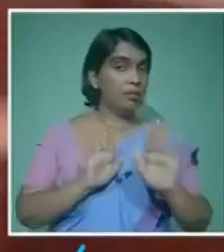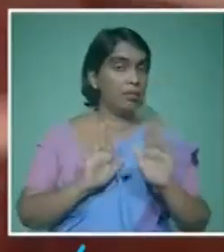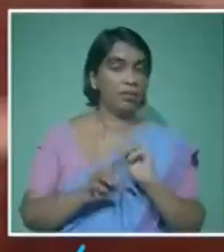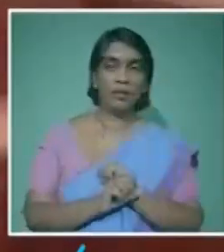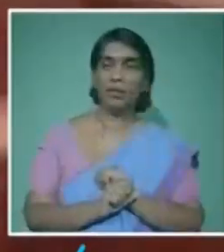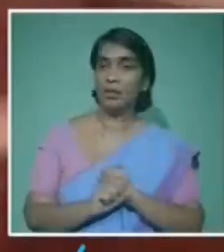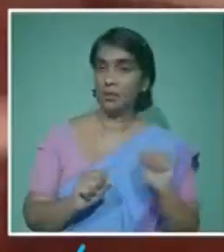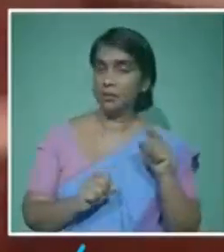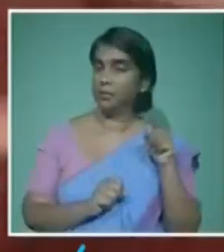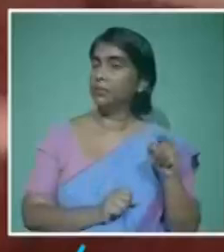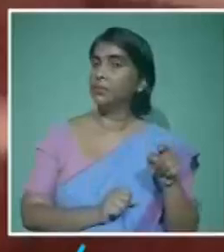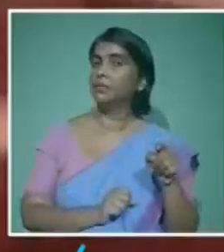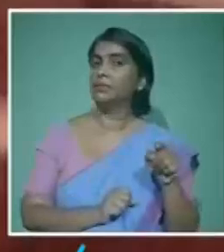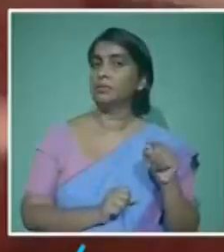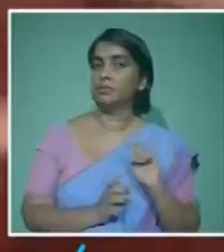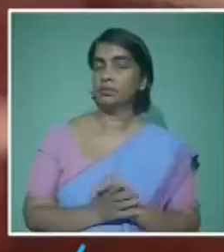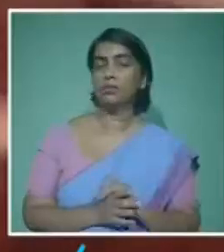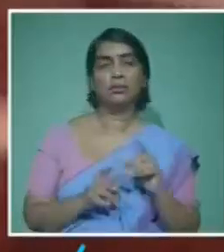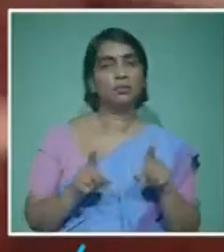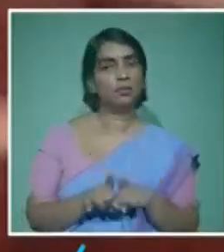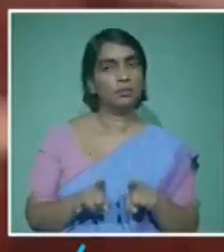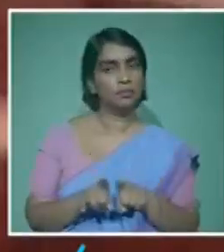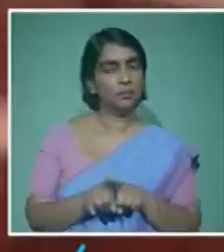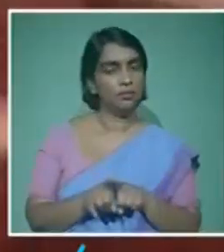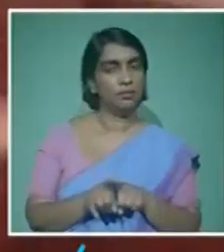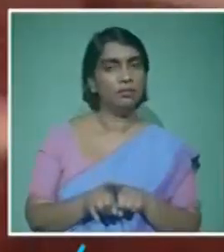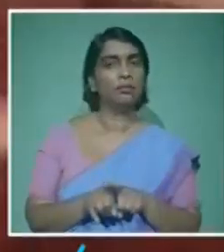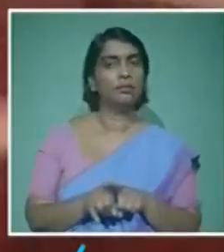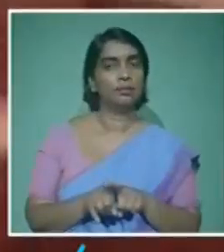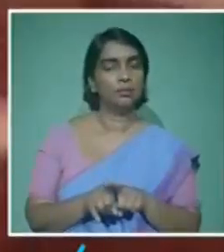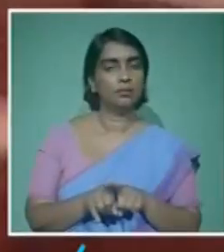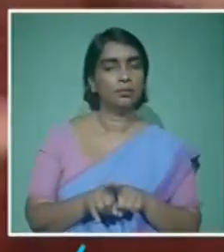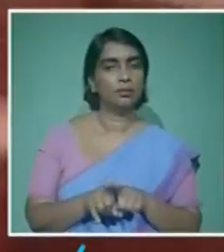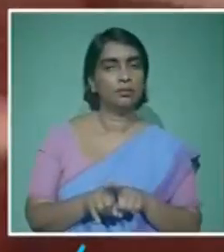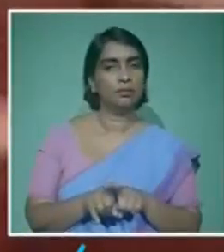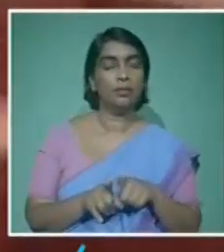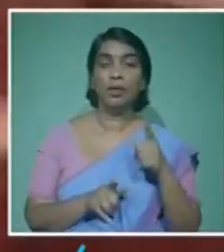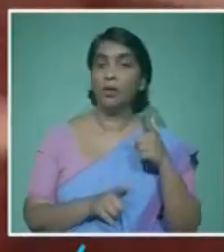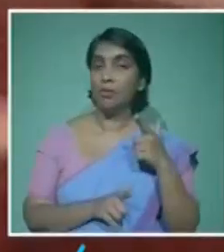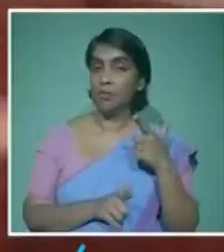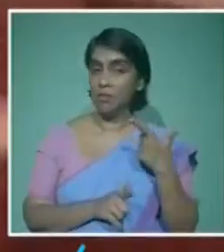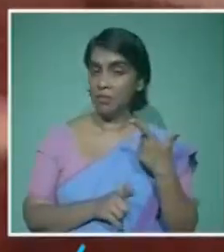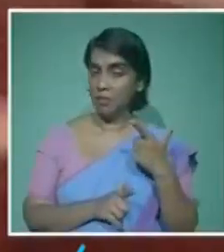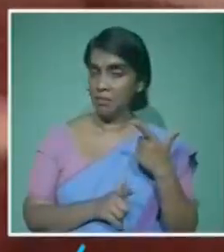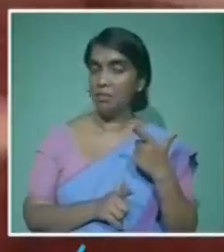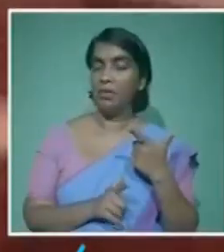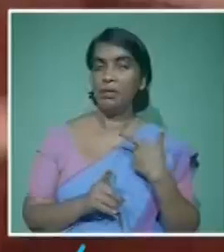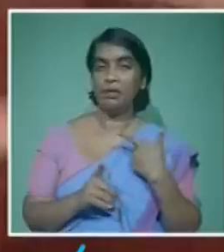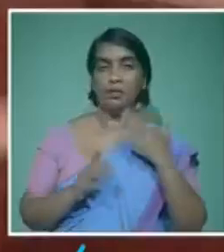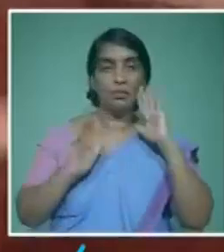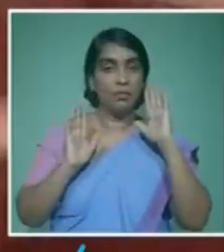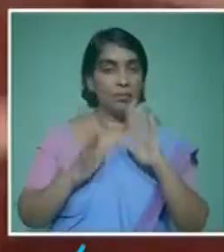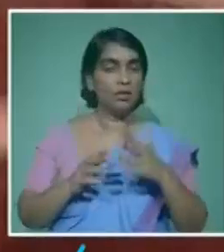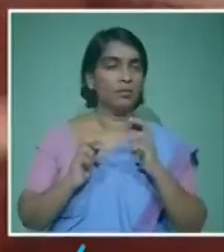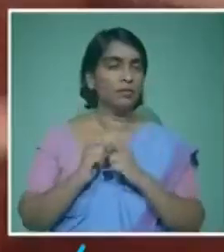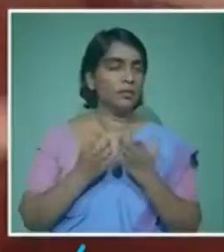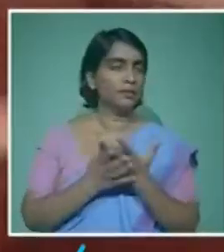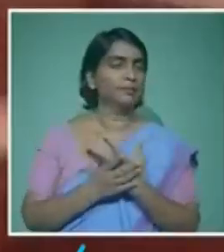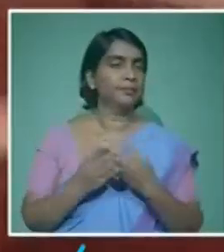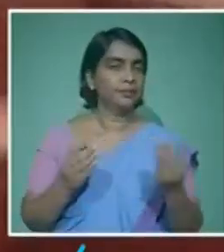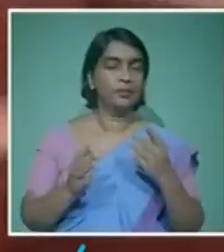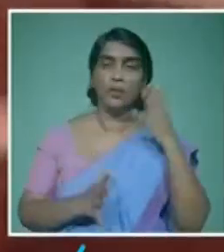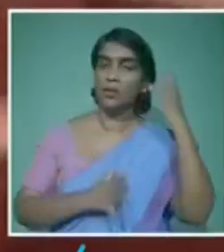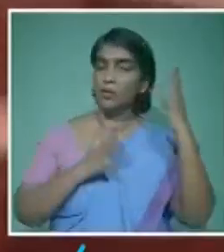ஈடுபாடு, மீன் இனங்களின் வாழ்விடங்களை அழித்தல், உலக வெப்பமயமாக்கல், கழிவு போன்ற பல்வேறு